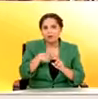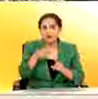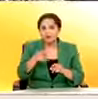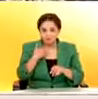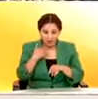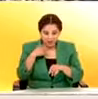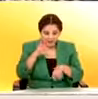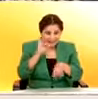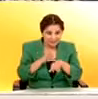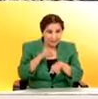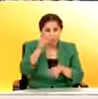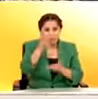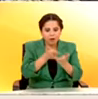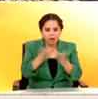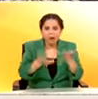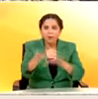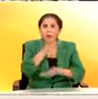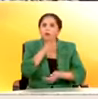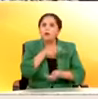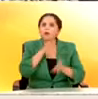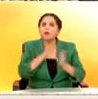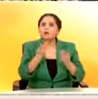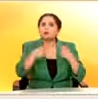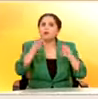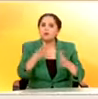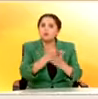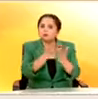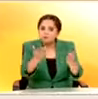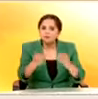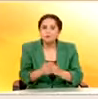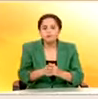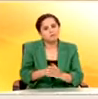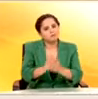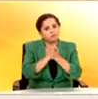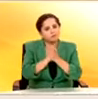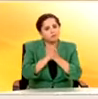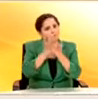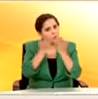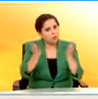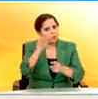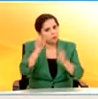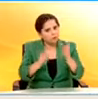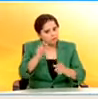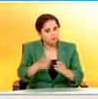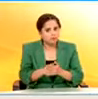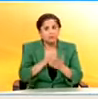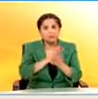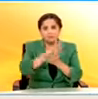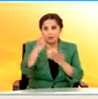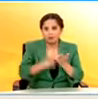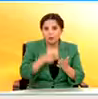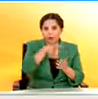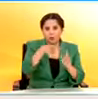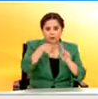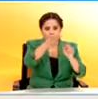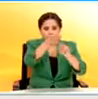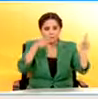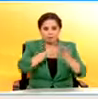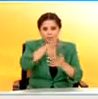मिठास किसानों की आय भी बढ़ा रही है। मेरे प्यारे देशवासियों, हरियाणा के कुरुक्षेत्र में